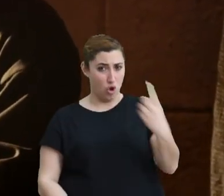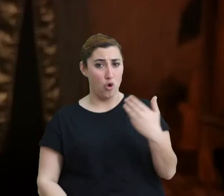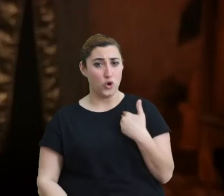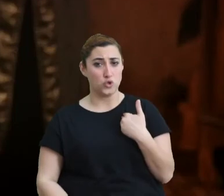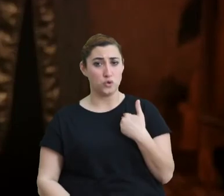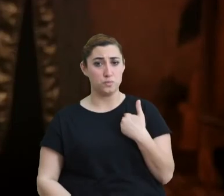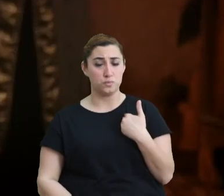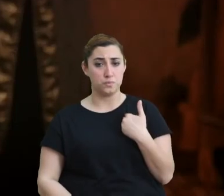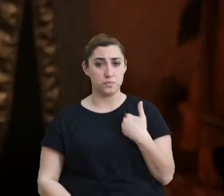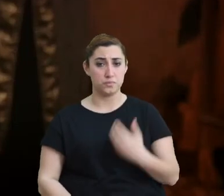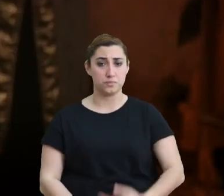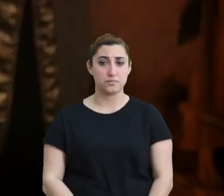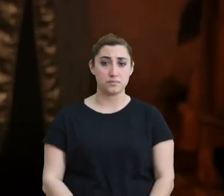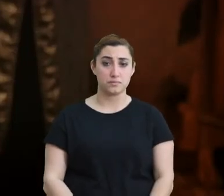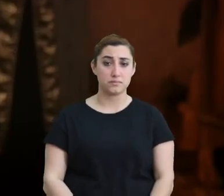efendi.